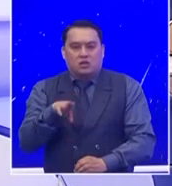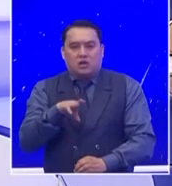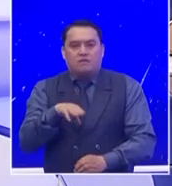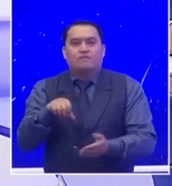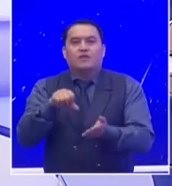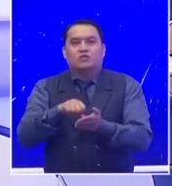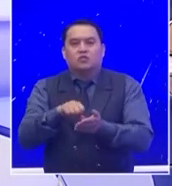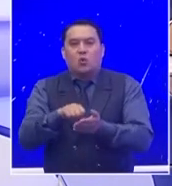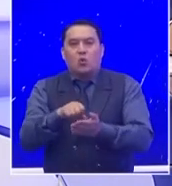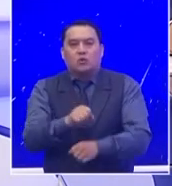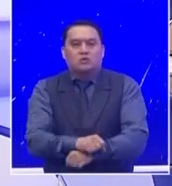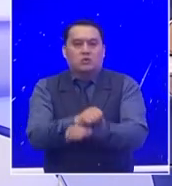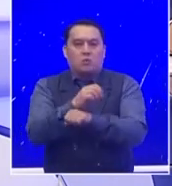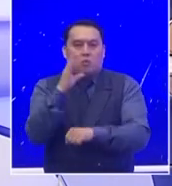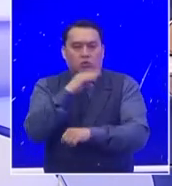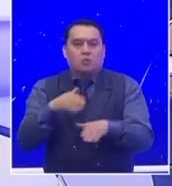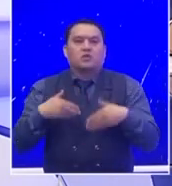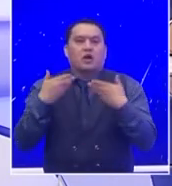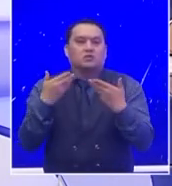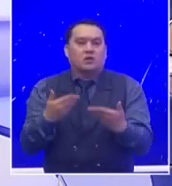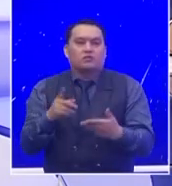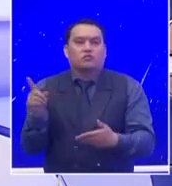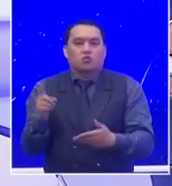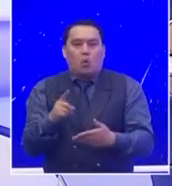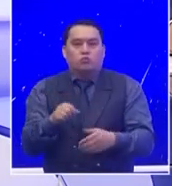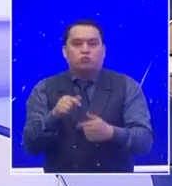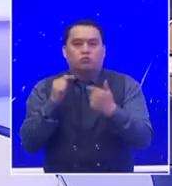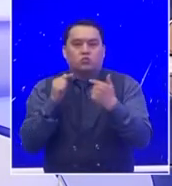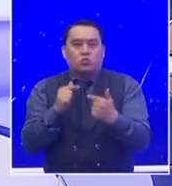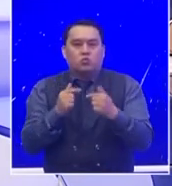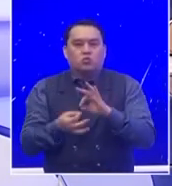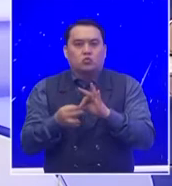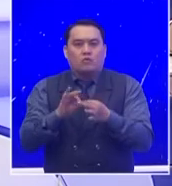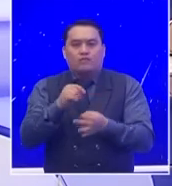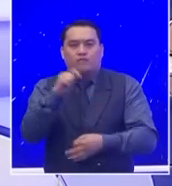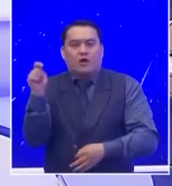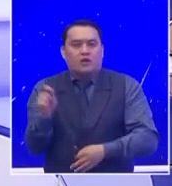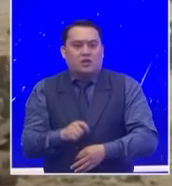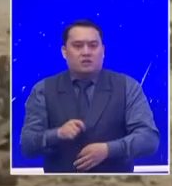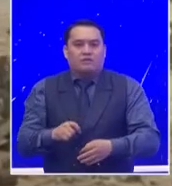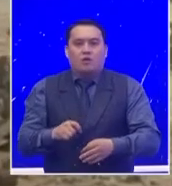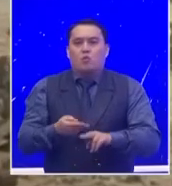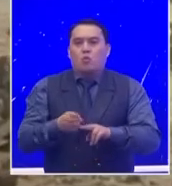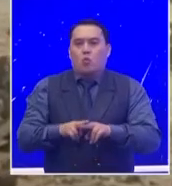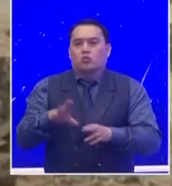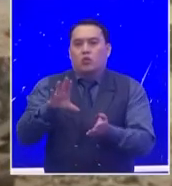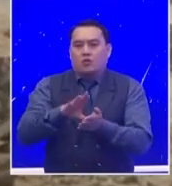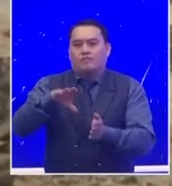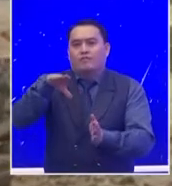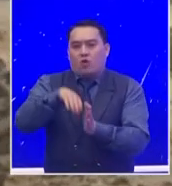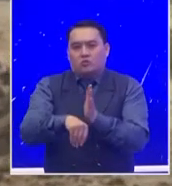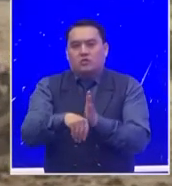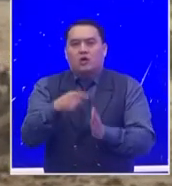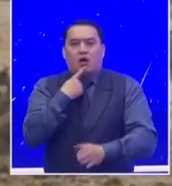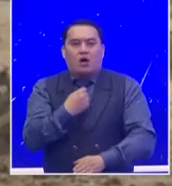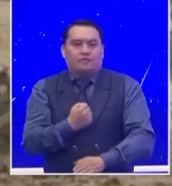на улицы, они едва ли могли представить, что их протесты обернутся сложным военным конфликтом, в который будут вовлечены